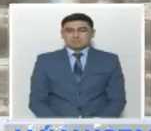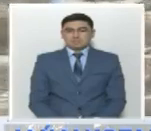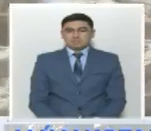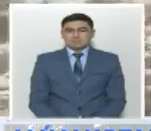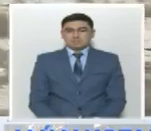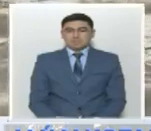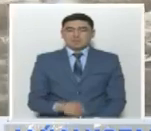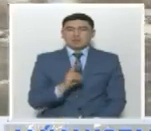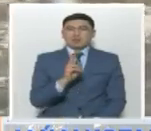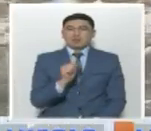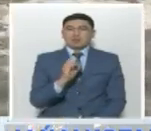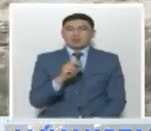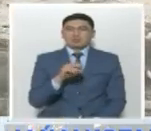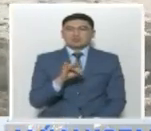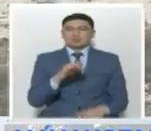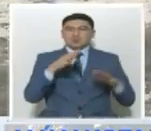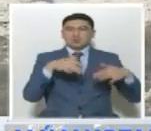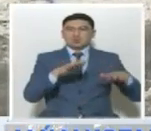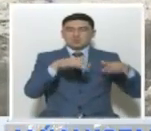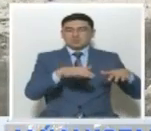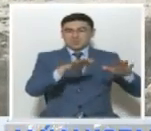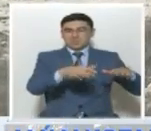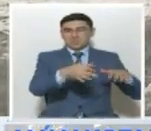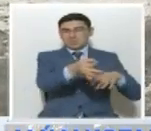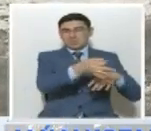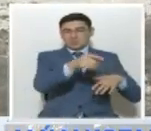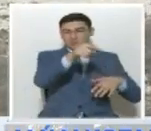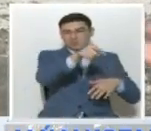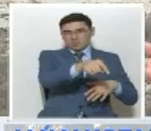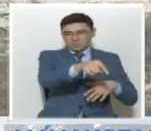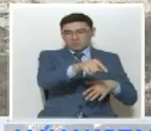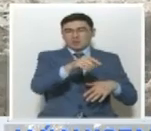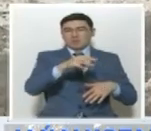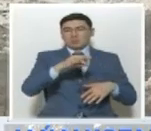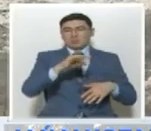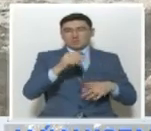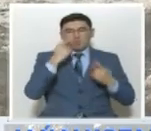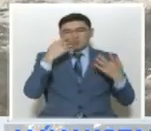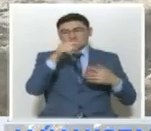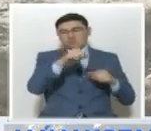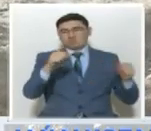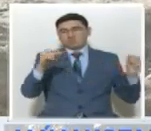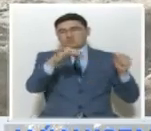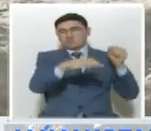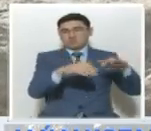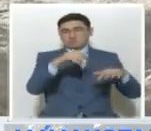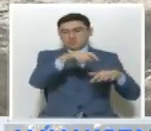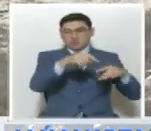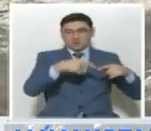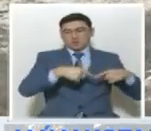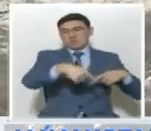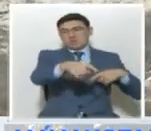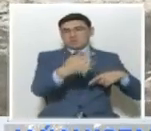Кулалы Каспий теңизиндеги итбалыктар аралына киретин 5 аралдын эң үлкени. Узундугу 35 чакырым болса, эни 5